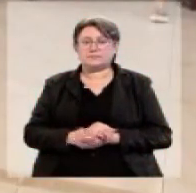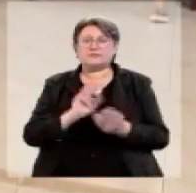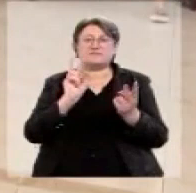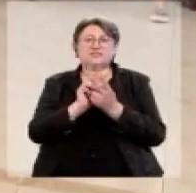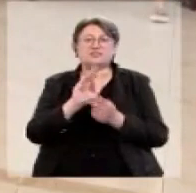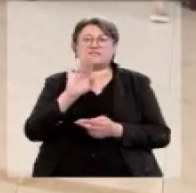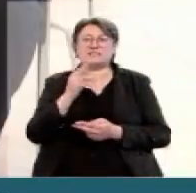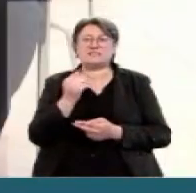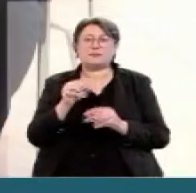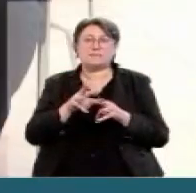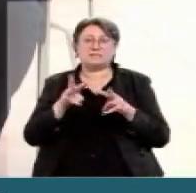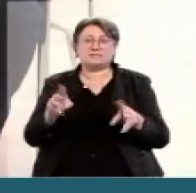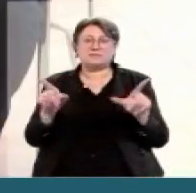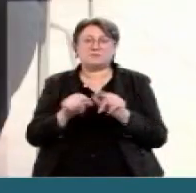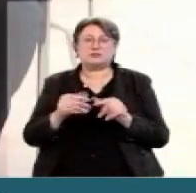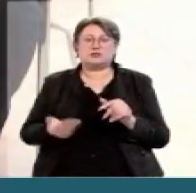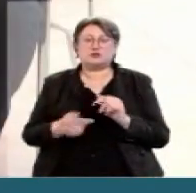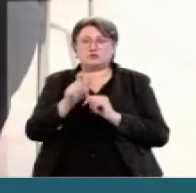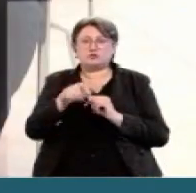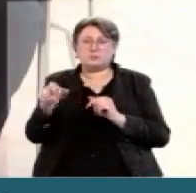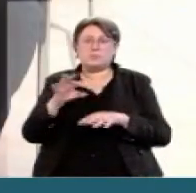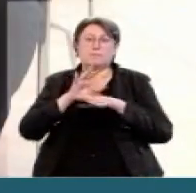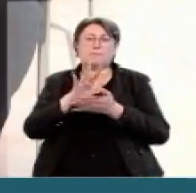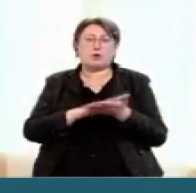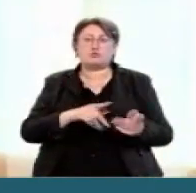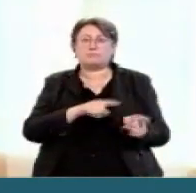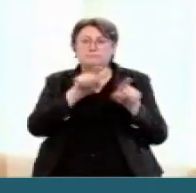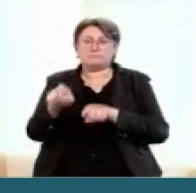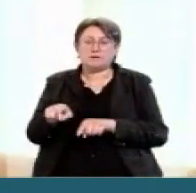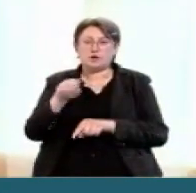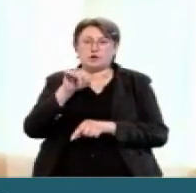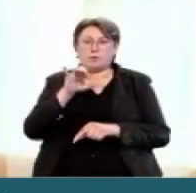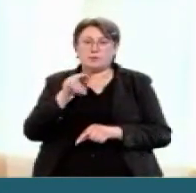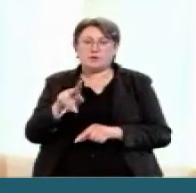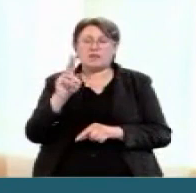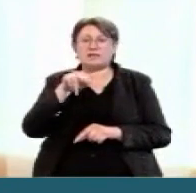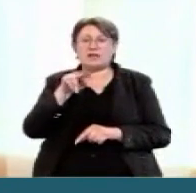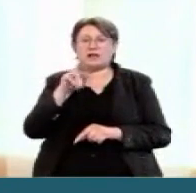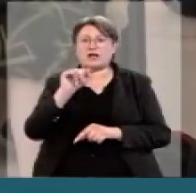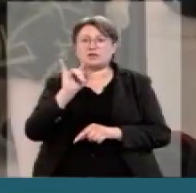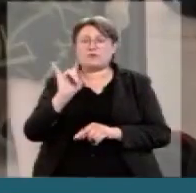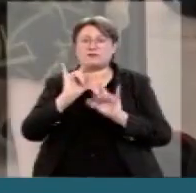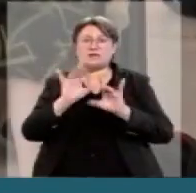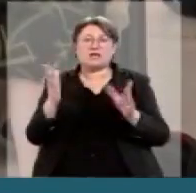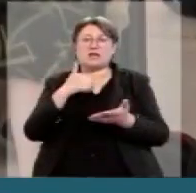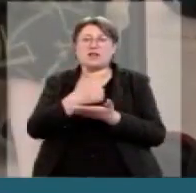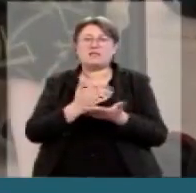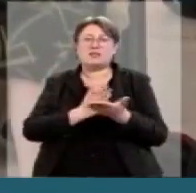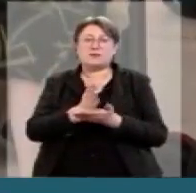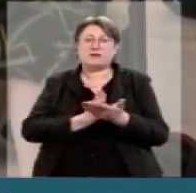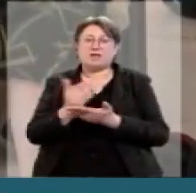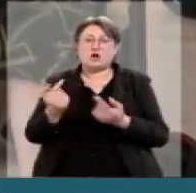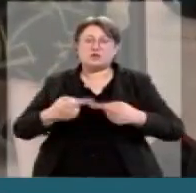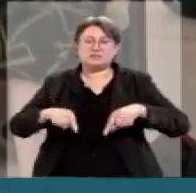Вице-министрден өнір тұрғындарымен кездесуі бұл жолы Тобыл қаласында жалғасты. Данияр Қадыров ведомство қызметінің негізгі бағыттары жайында сөз